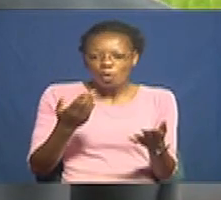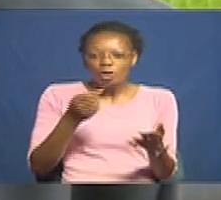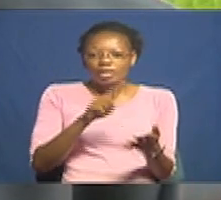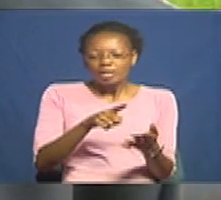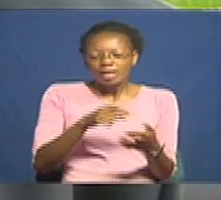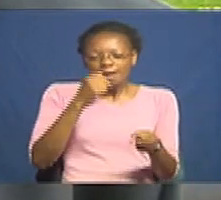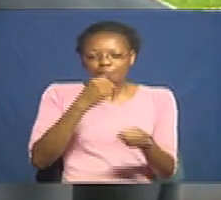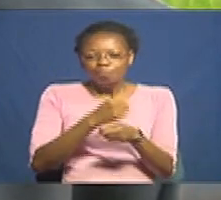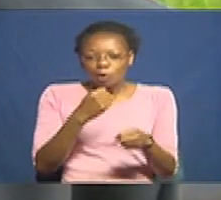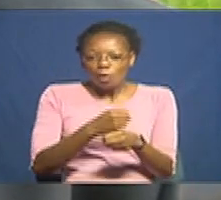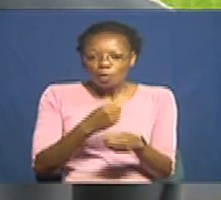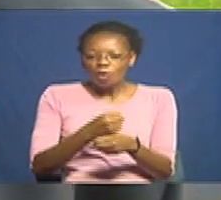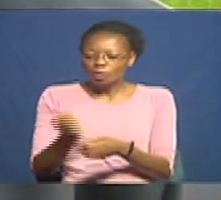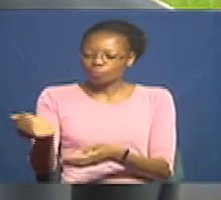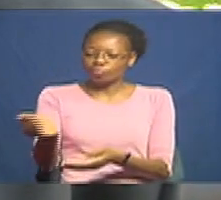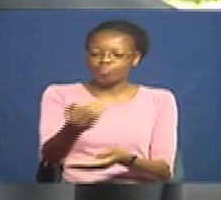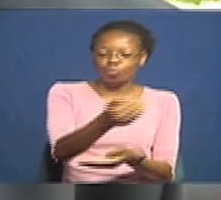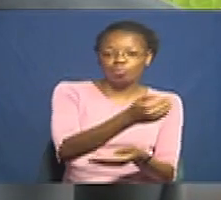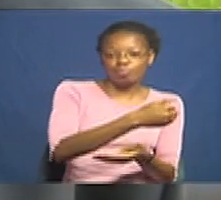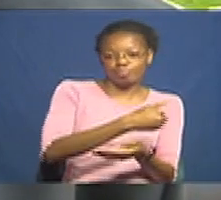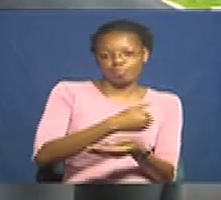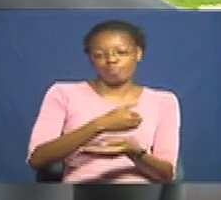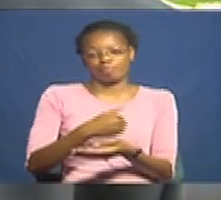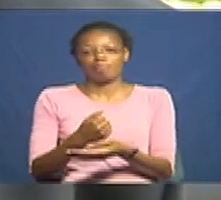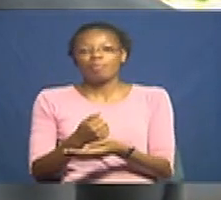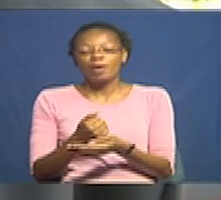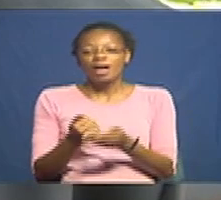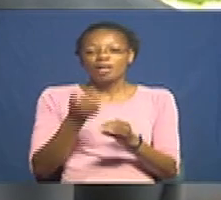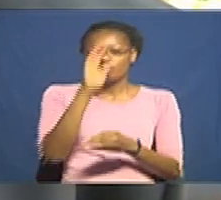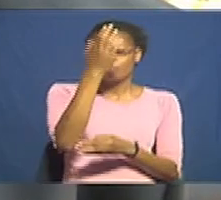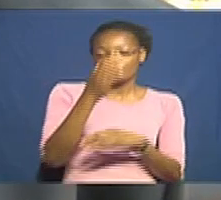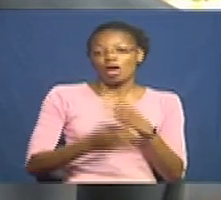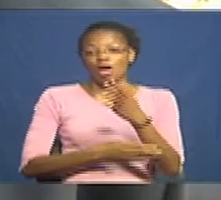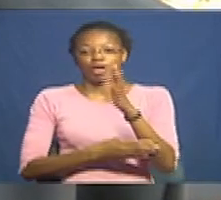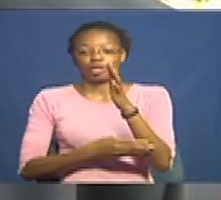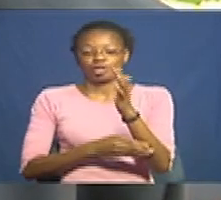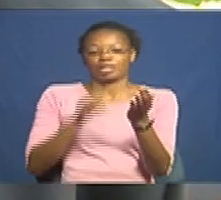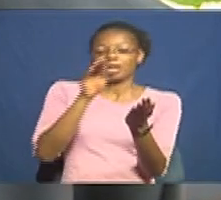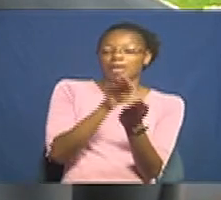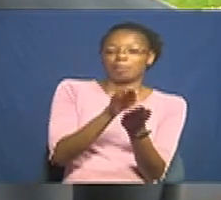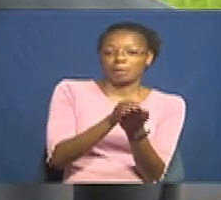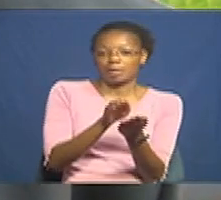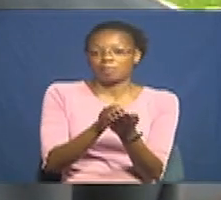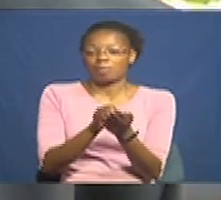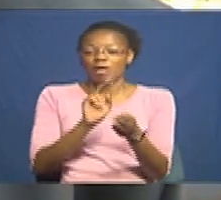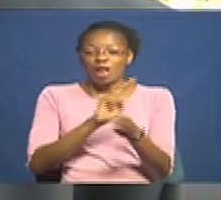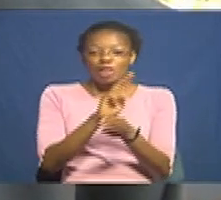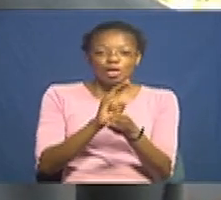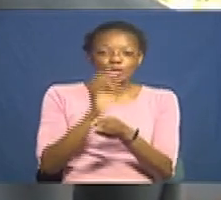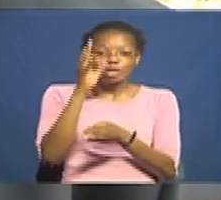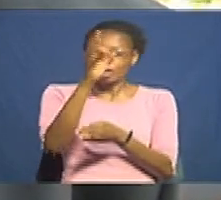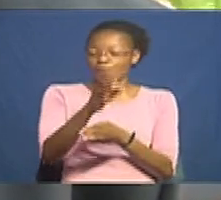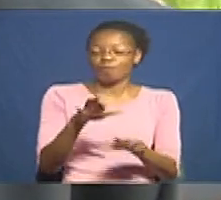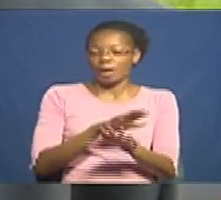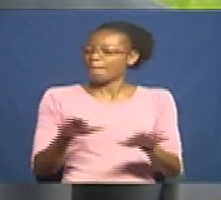specimens ambazo tuna identify na tuna preserve not only for future